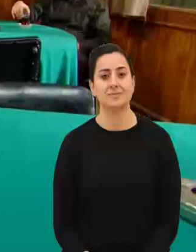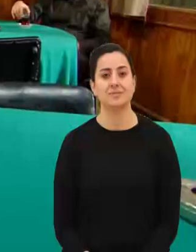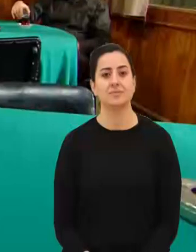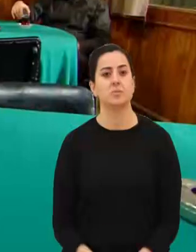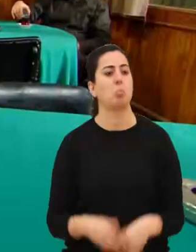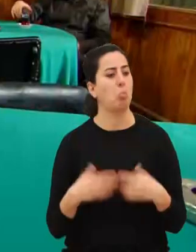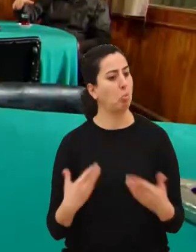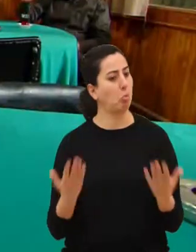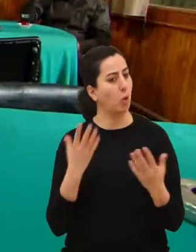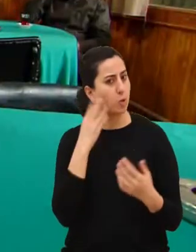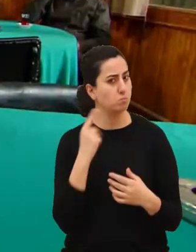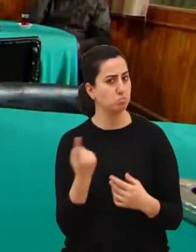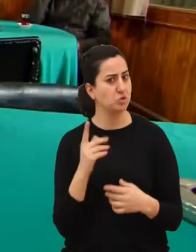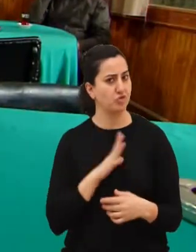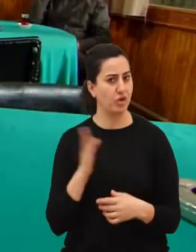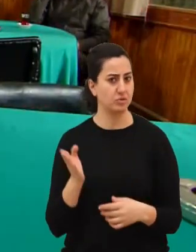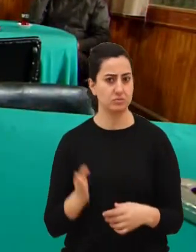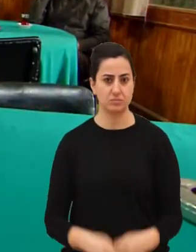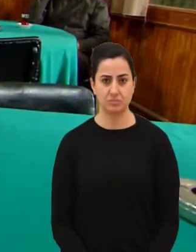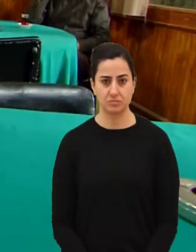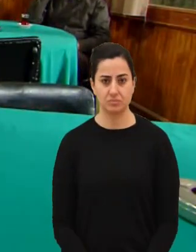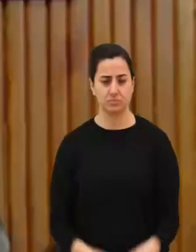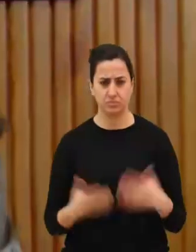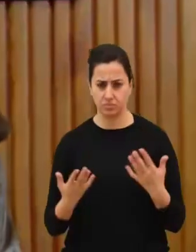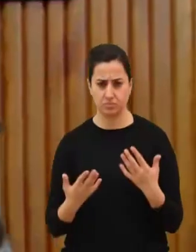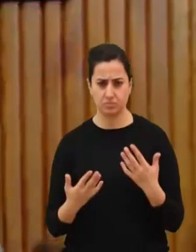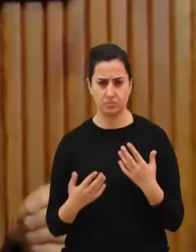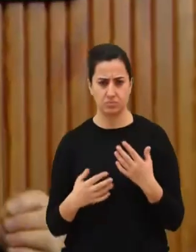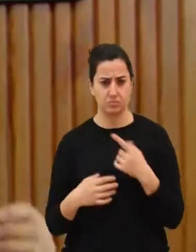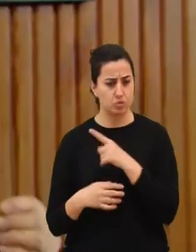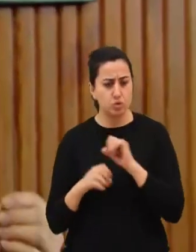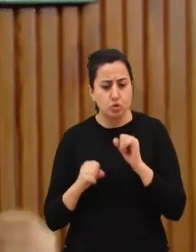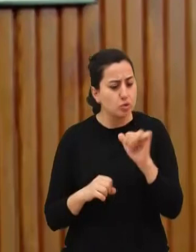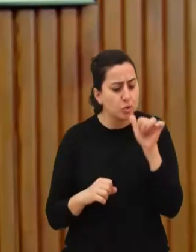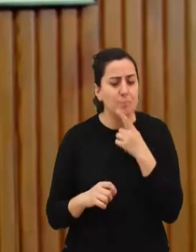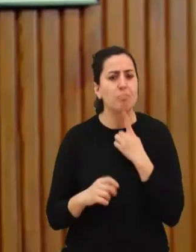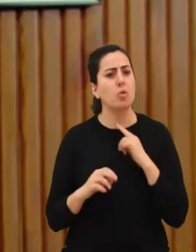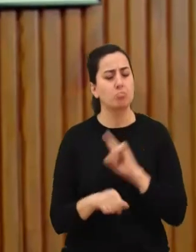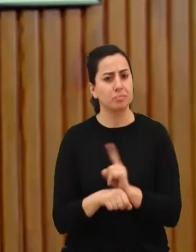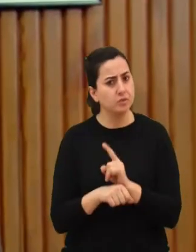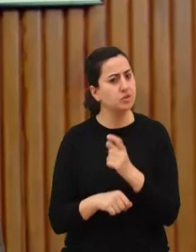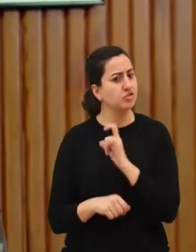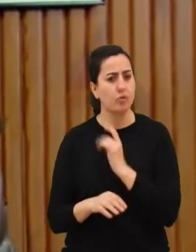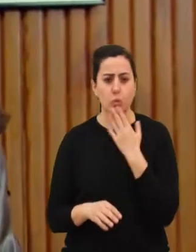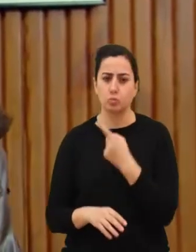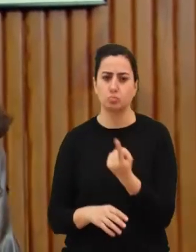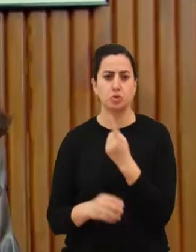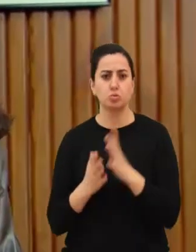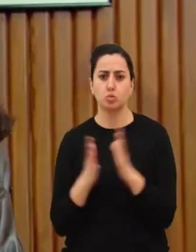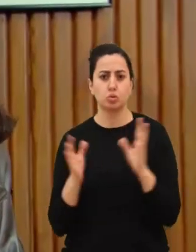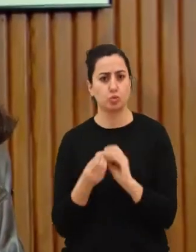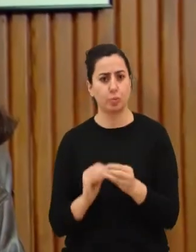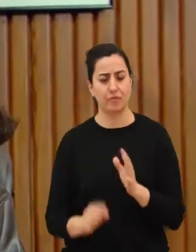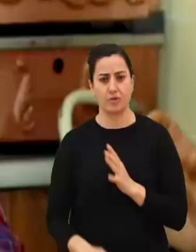Yok canım. Kesin bunda bir şey var ya. Yoksa meşrubata bile cevap vermediğine göre bunda çok ciddi sorunlar